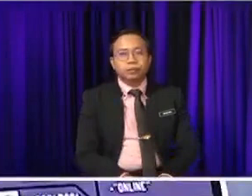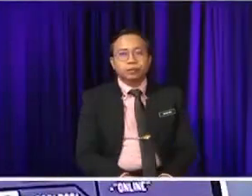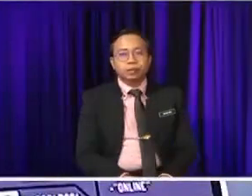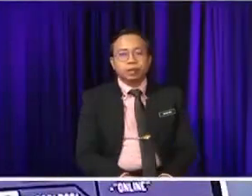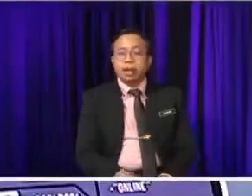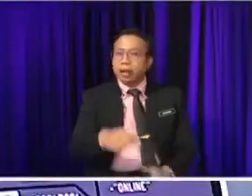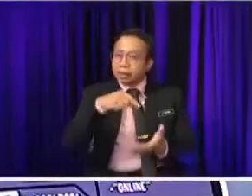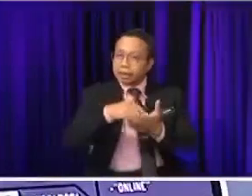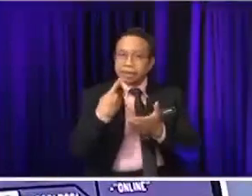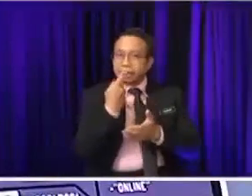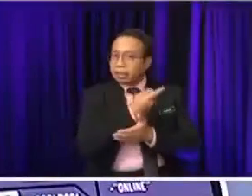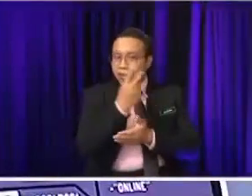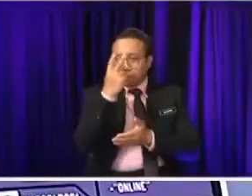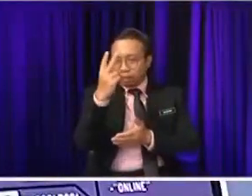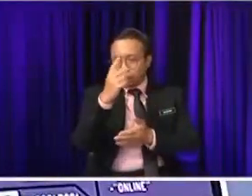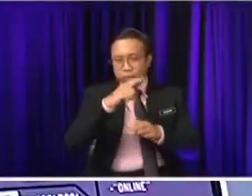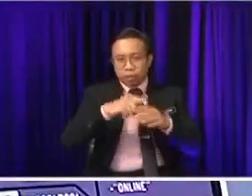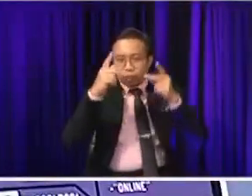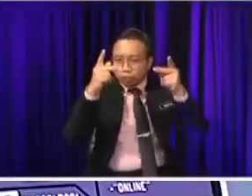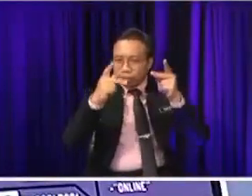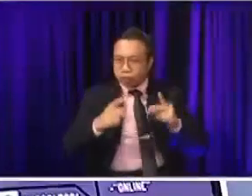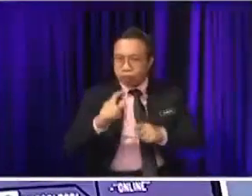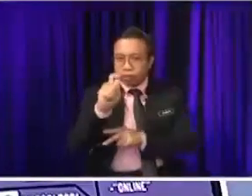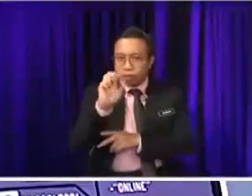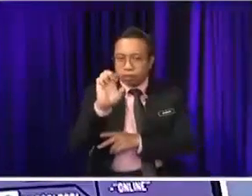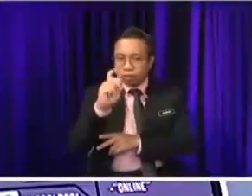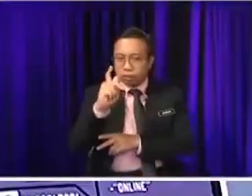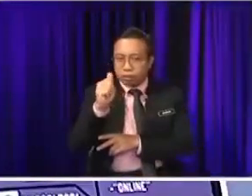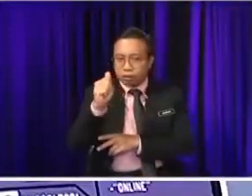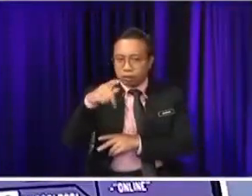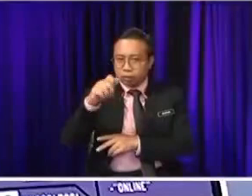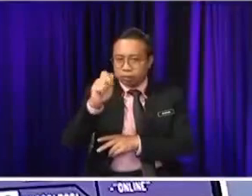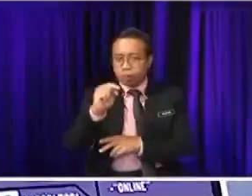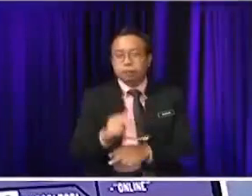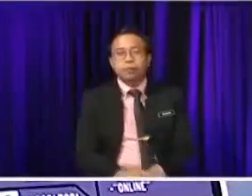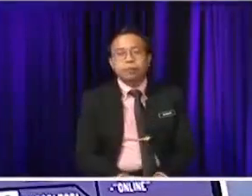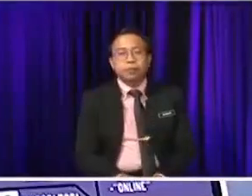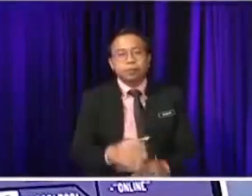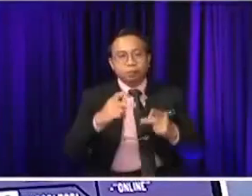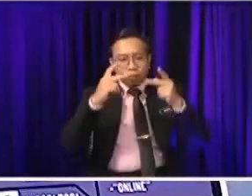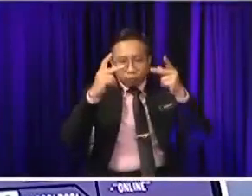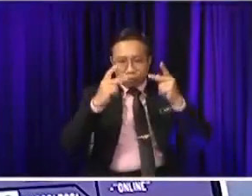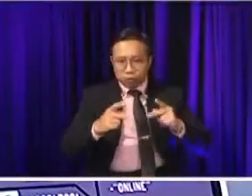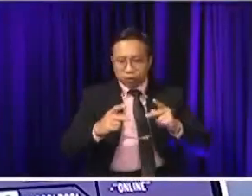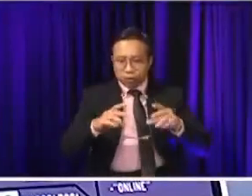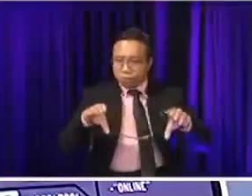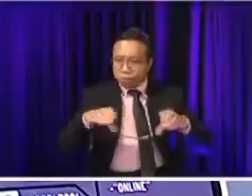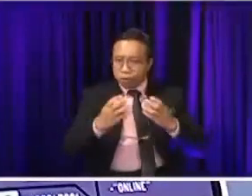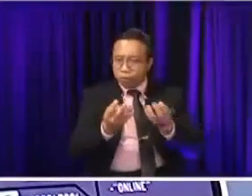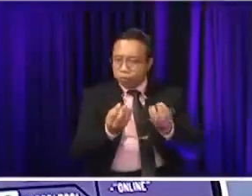nih kita tengok pada proses apa prosesnya nah buat secara digital